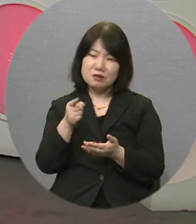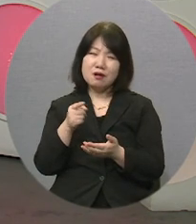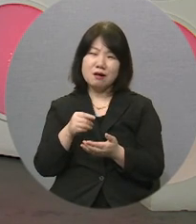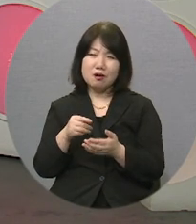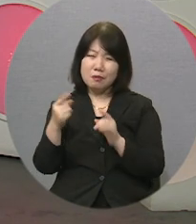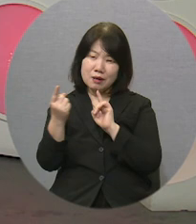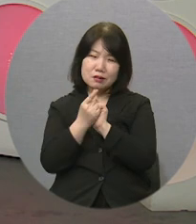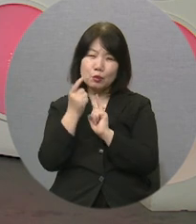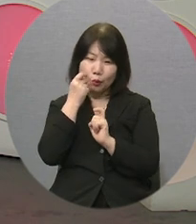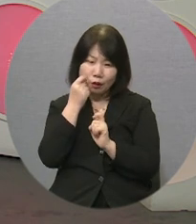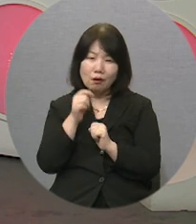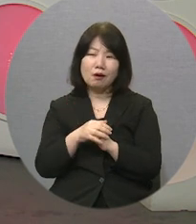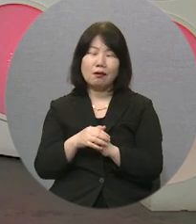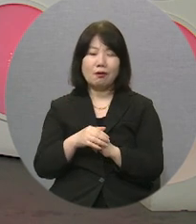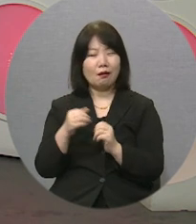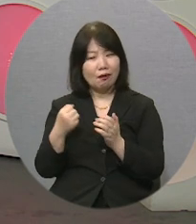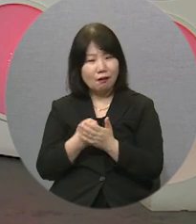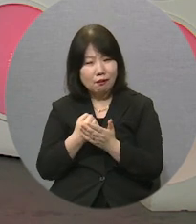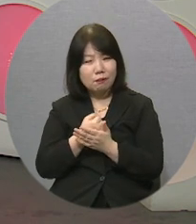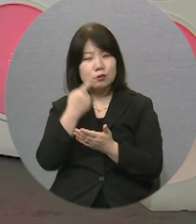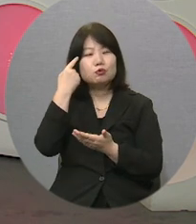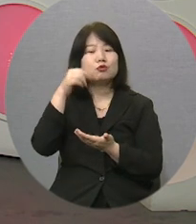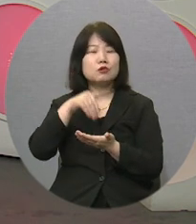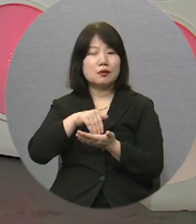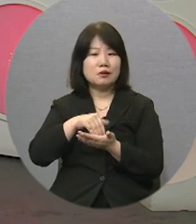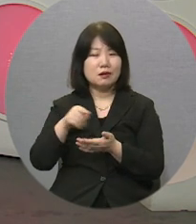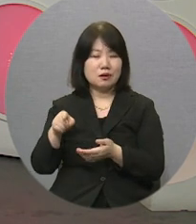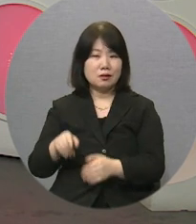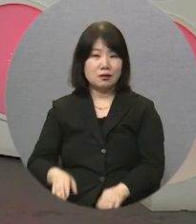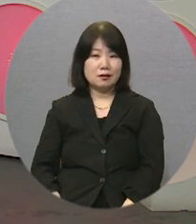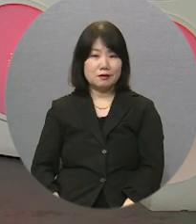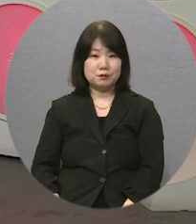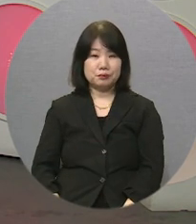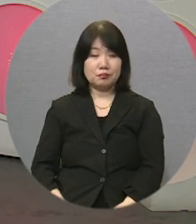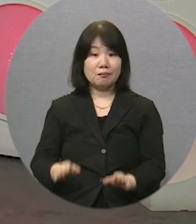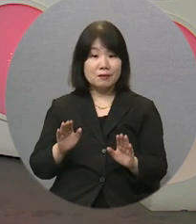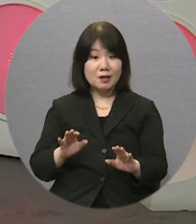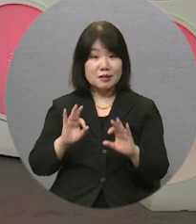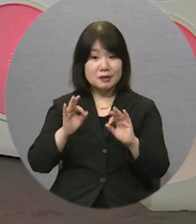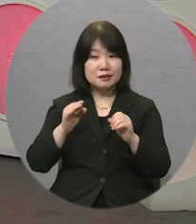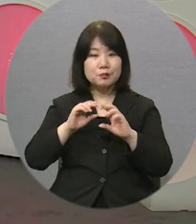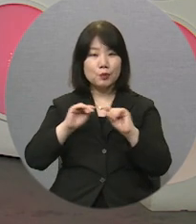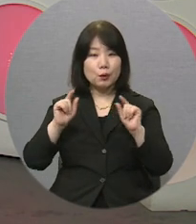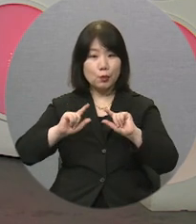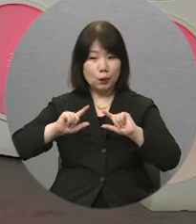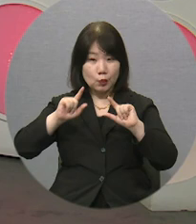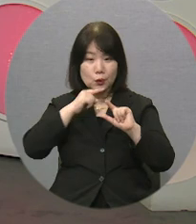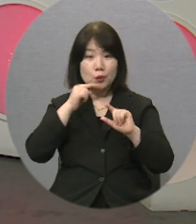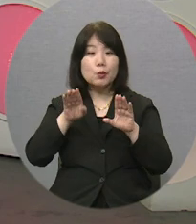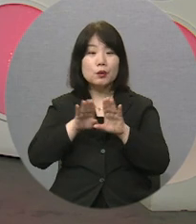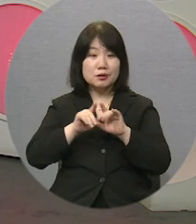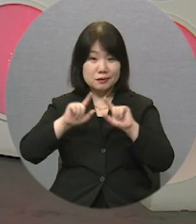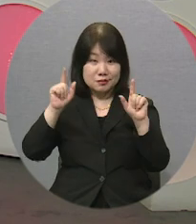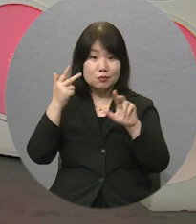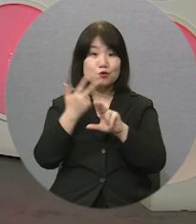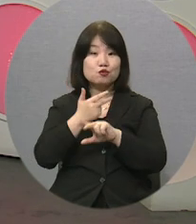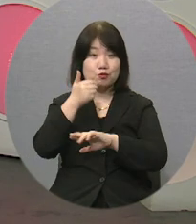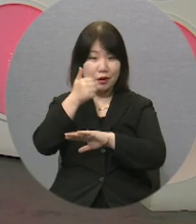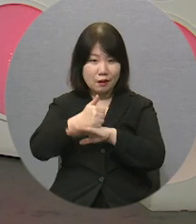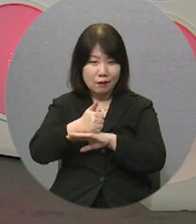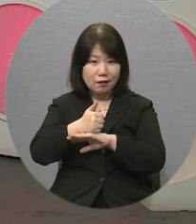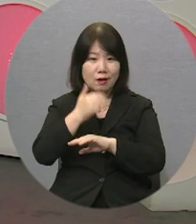못 보셨으니까 그게 좀 굉장히 아쉬웠을 것 같아요. 자 오늘 주말이잖아요, 이제 금토일 주말일 맞아요. 제가 봤을 때는 진짜